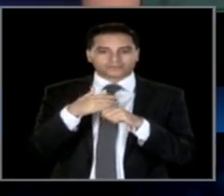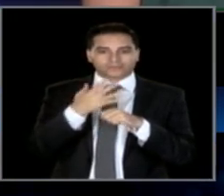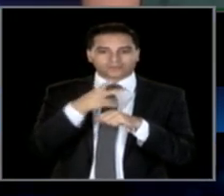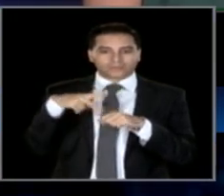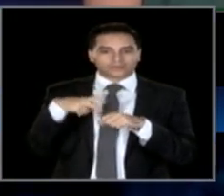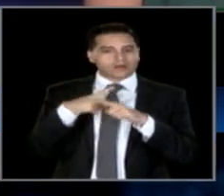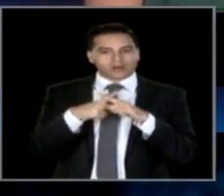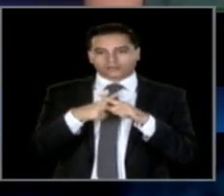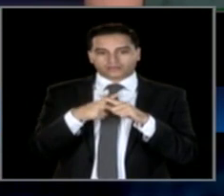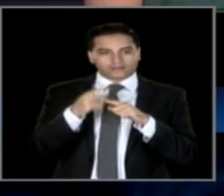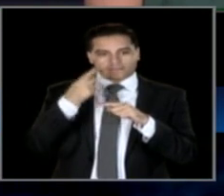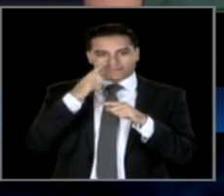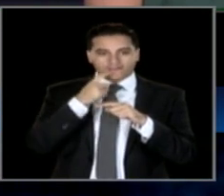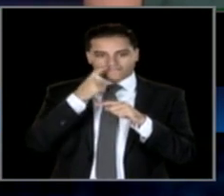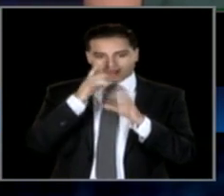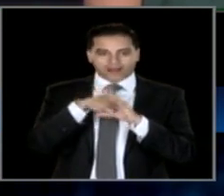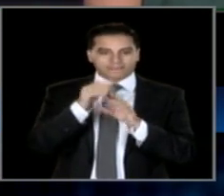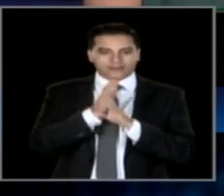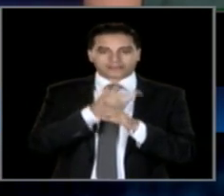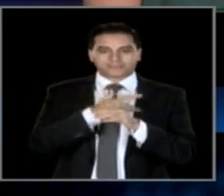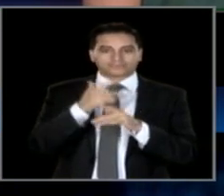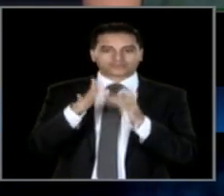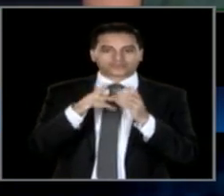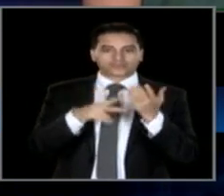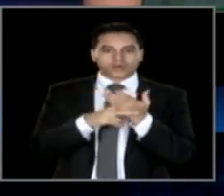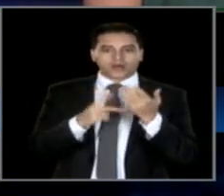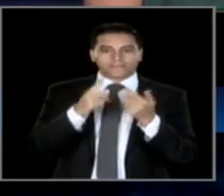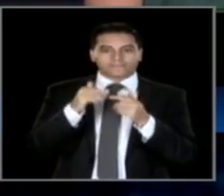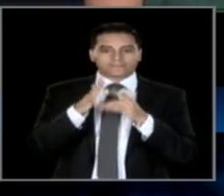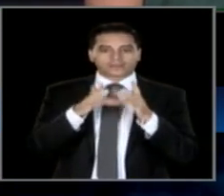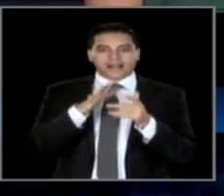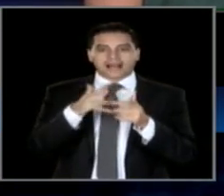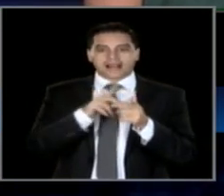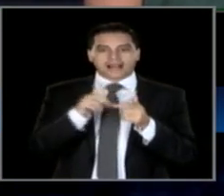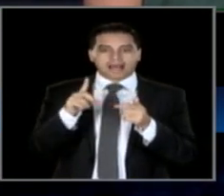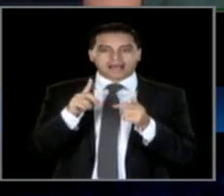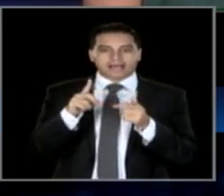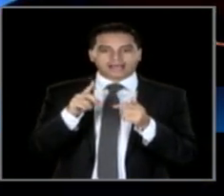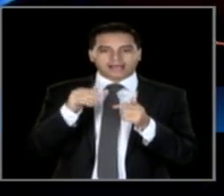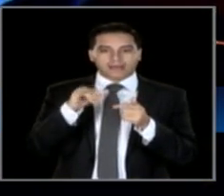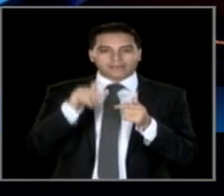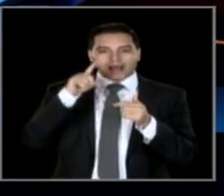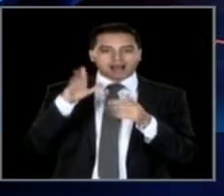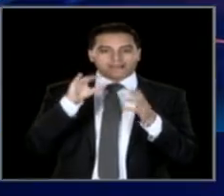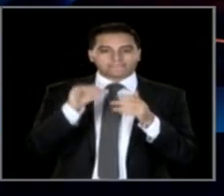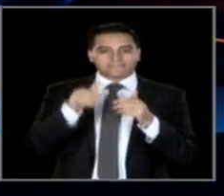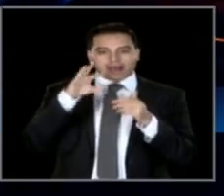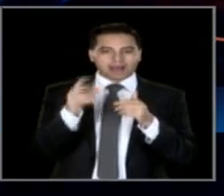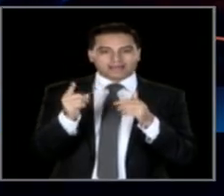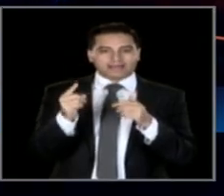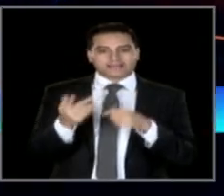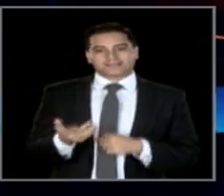480. غلط. من هي الفنانه المصريه التي غنت تتر الجزء الاول من مسلسل ليلى؟ امل ماهر. صح. ما هو لون